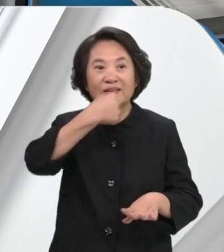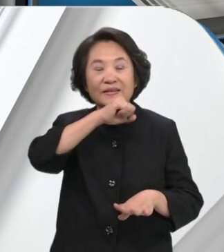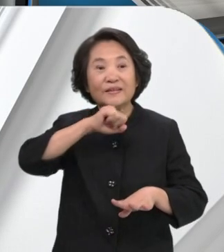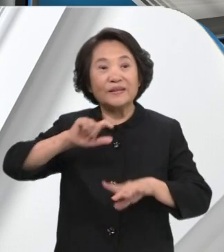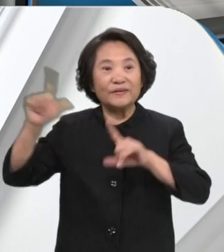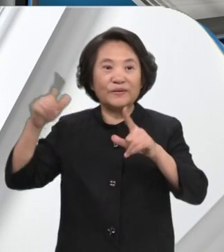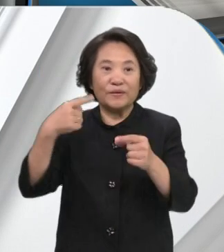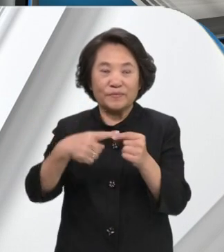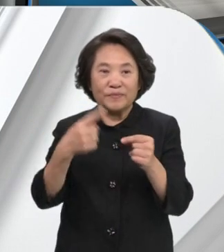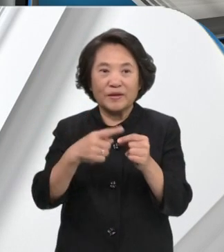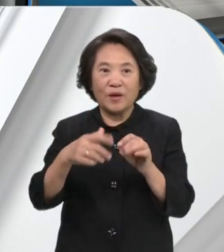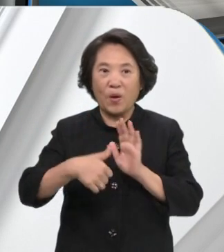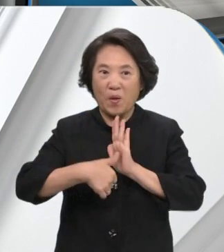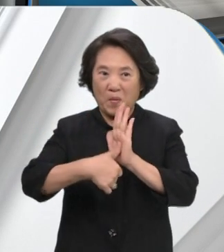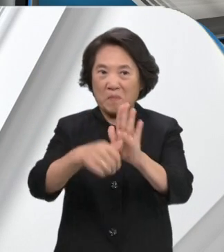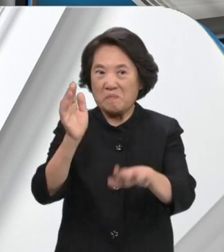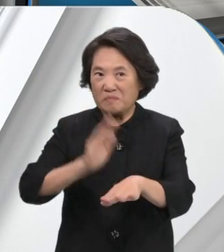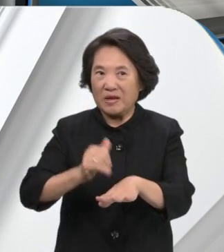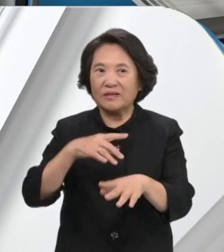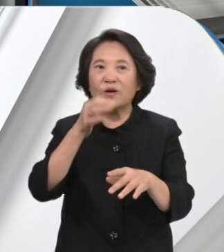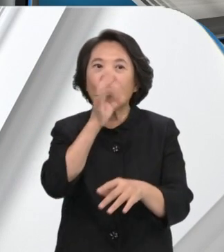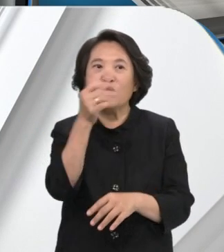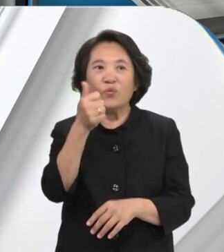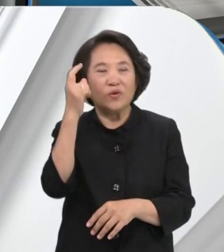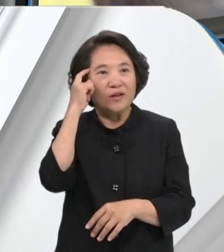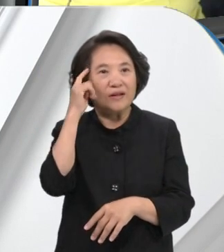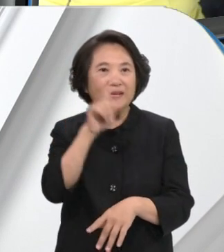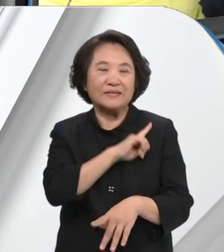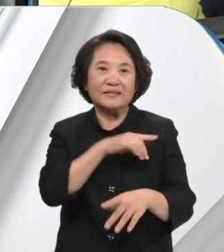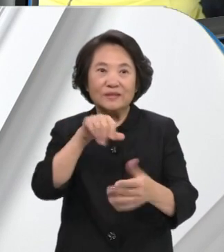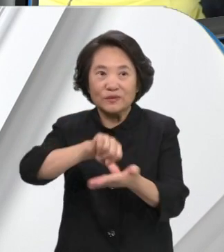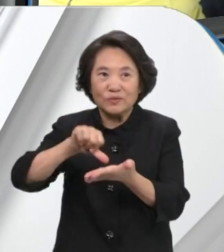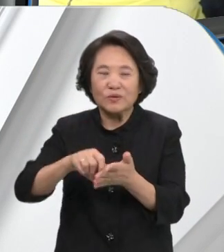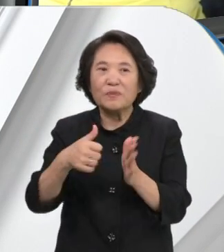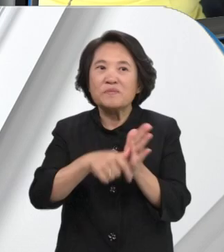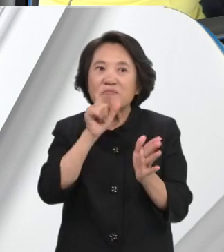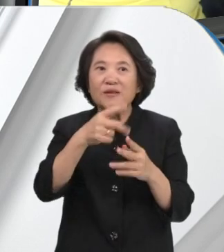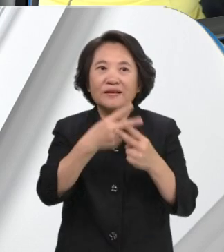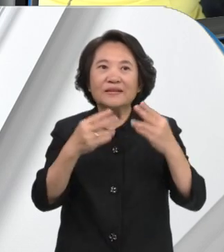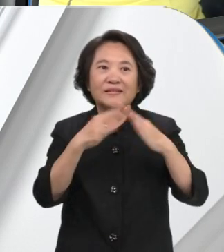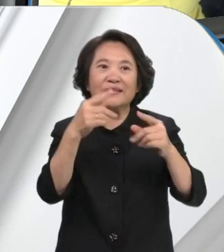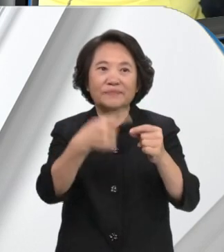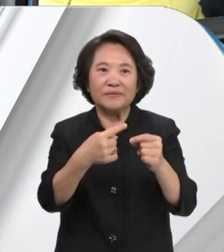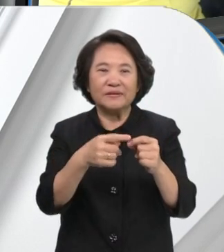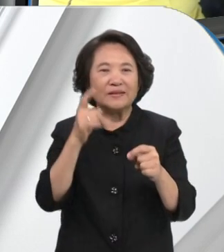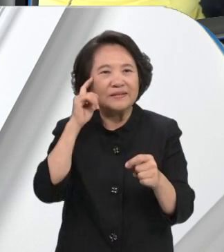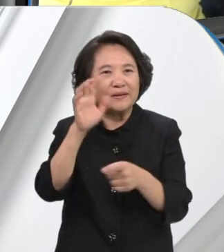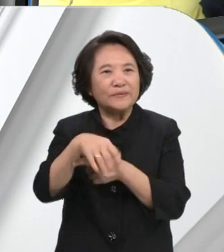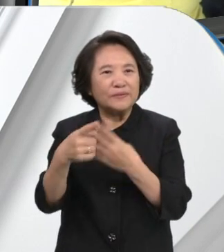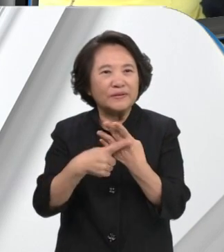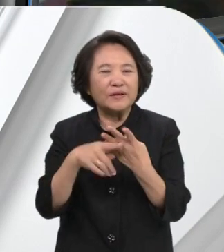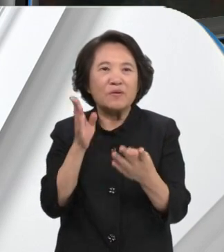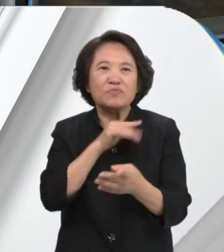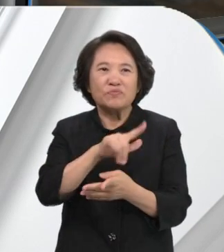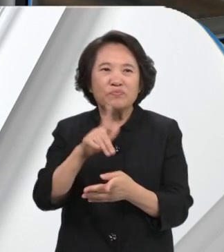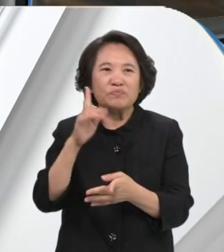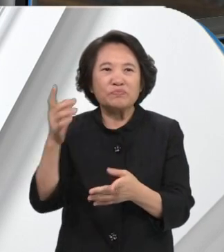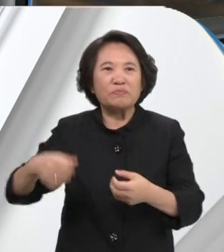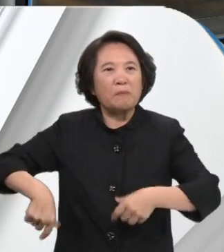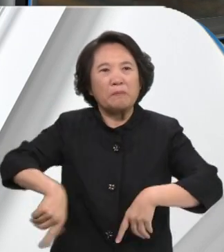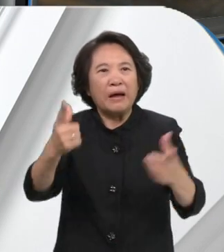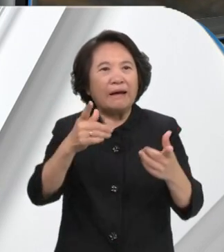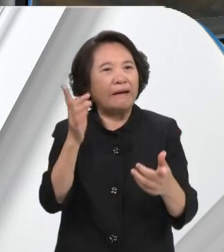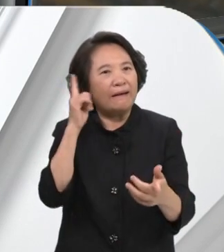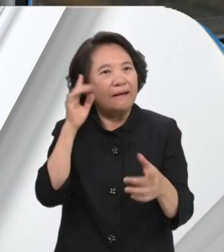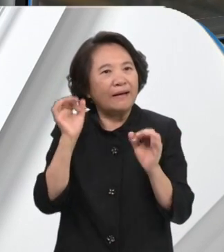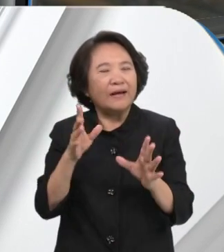用客家米做自主品牌的台东米王吴尚昌，为了减少农业的废弃物，所以开放农场，本就